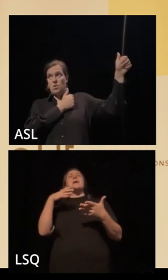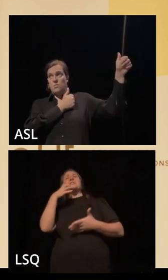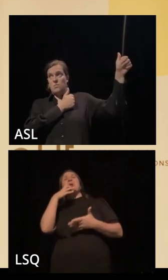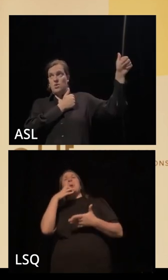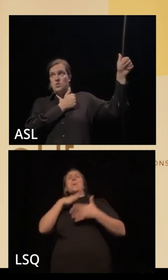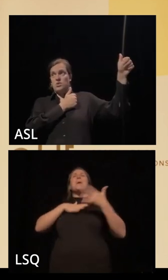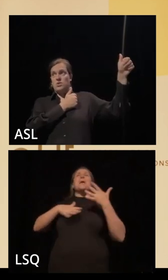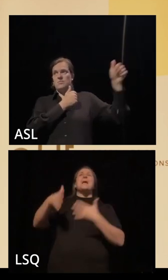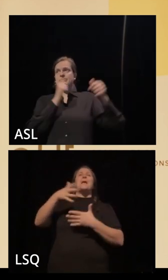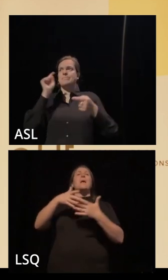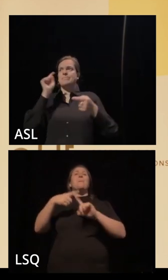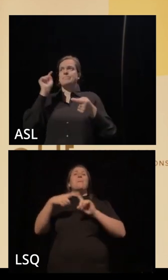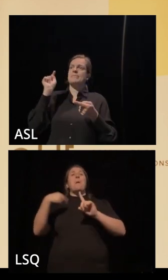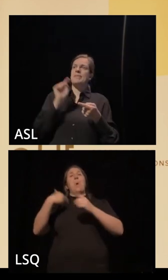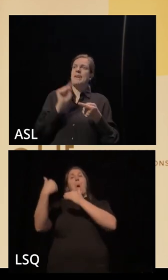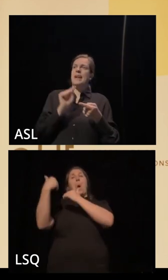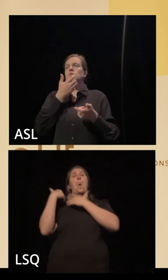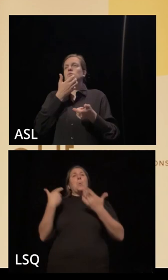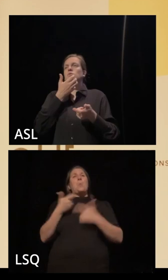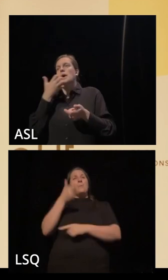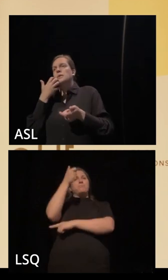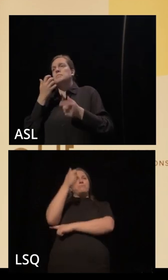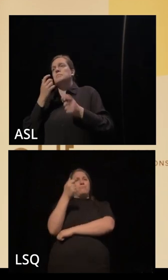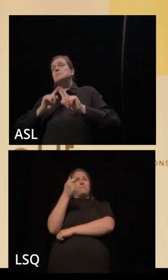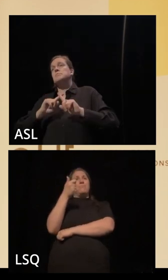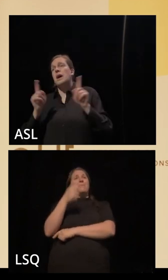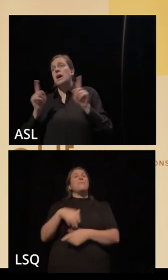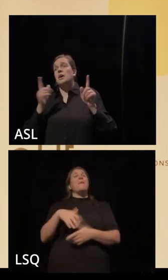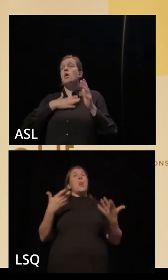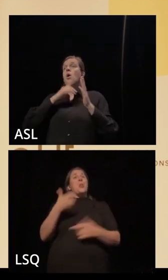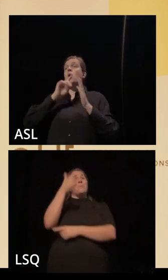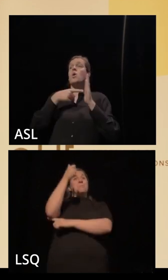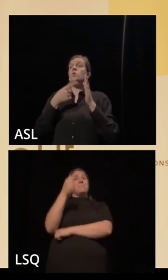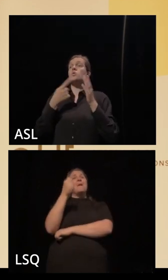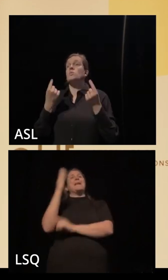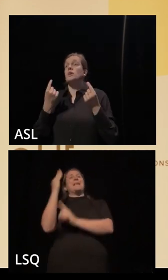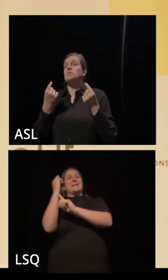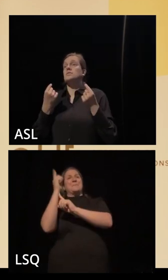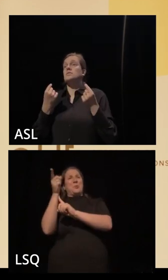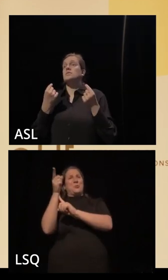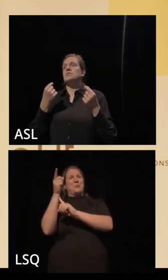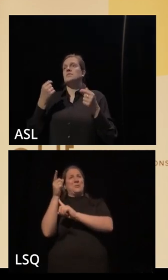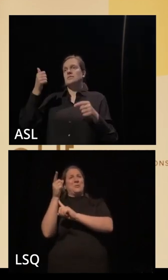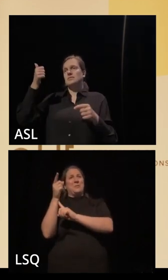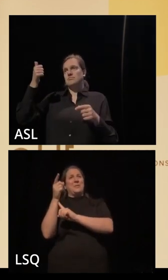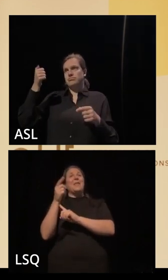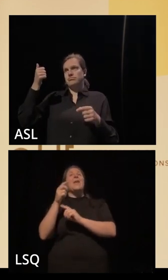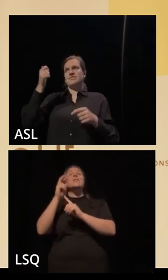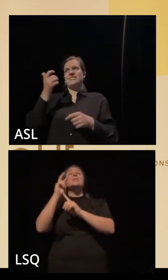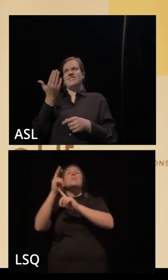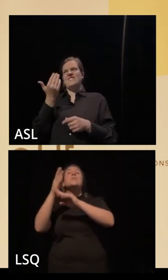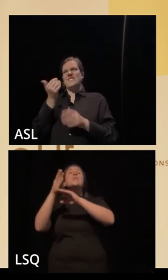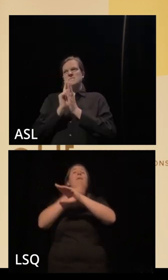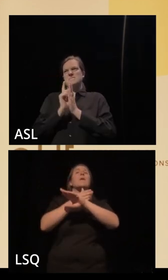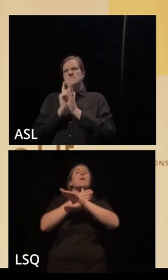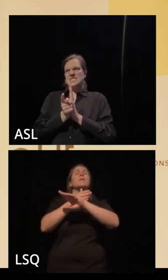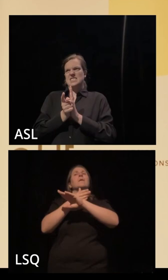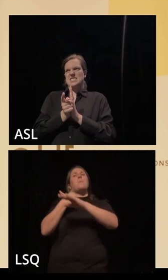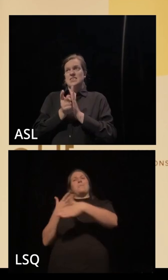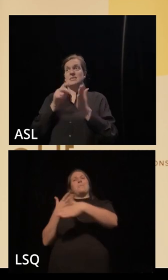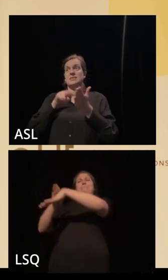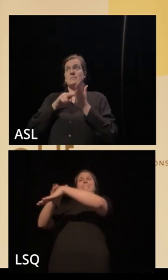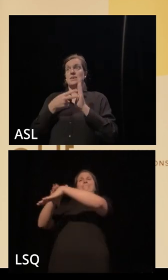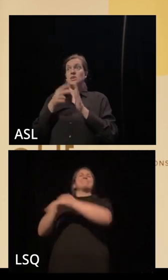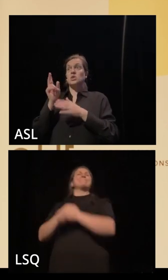ingrat aussi de tenir le temps. Donc, à partir de maintenant, vous aurez 15 minutes et je vais me permettre, à 2 minutes de la fin, de venir